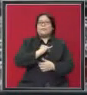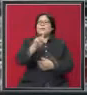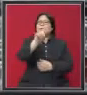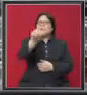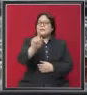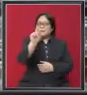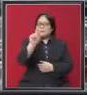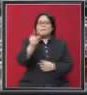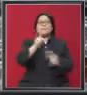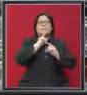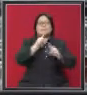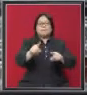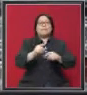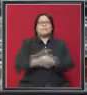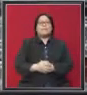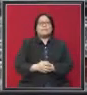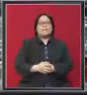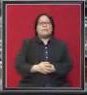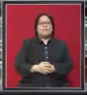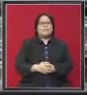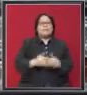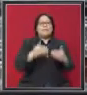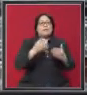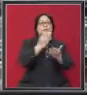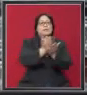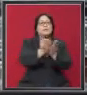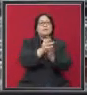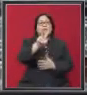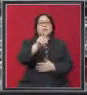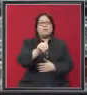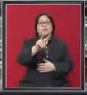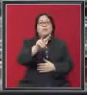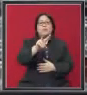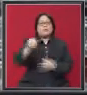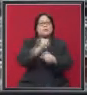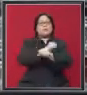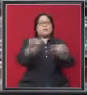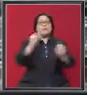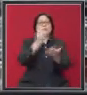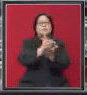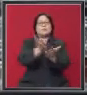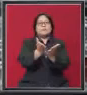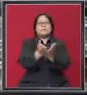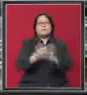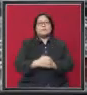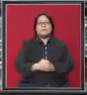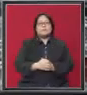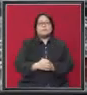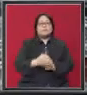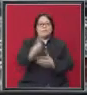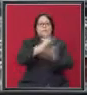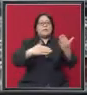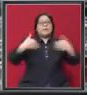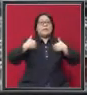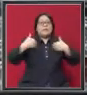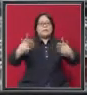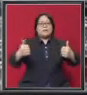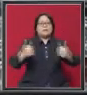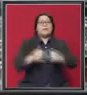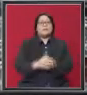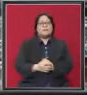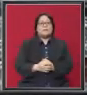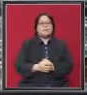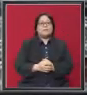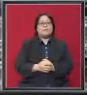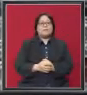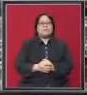tanya segera untuk dijawab, belanjawan 2020 memperuntukkan sektor kesihatan